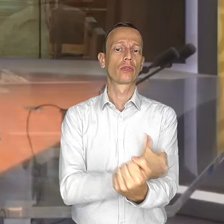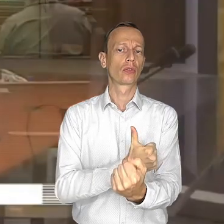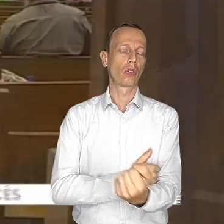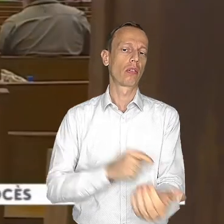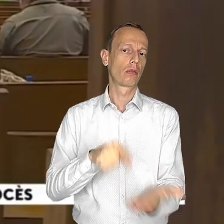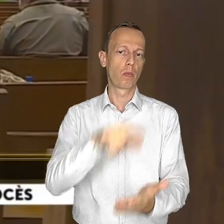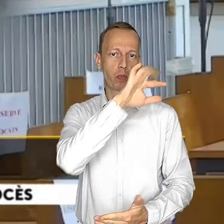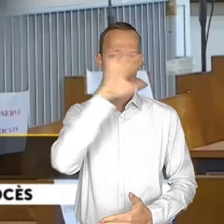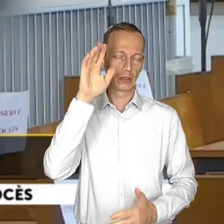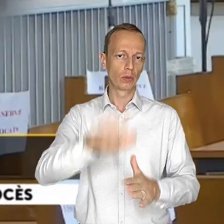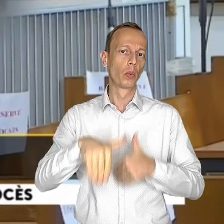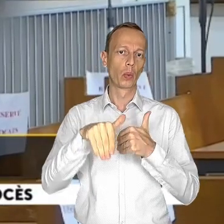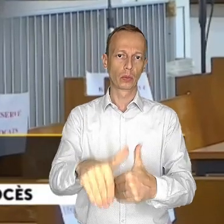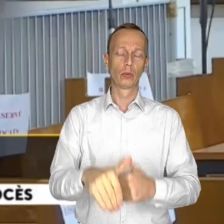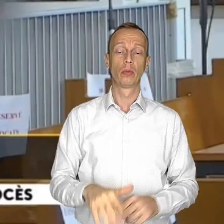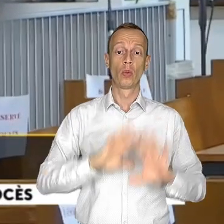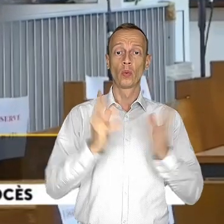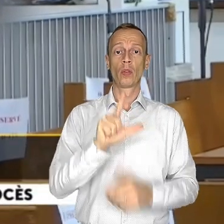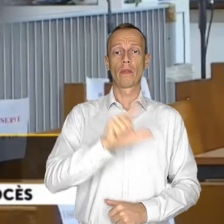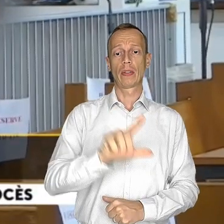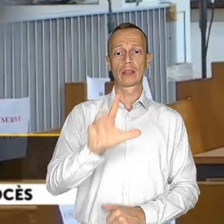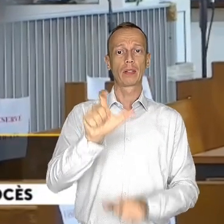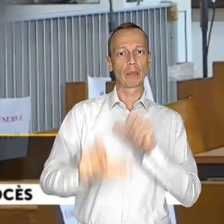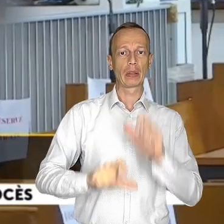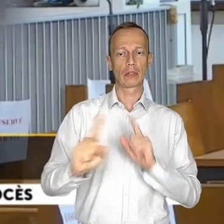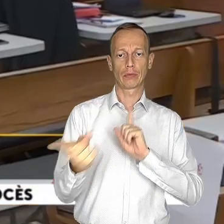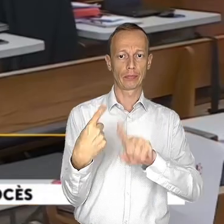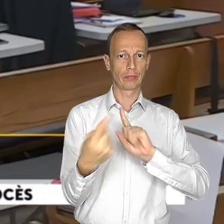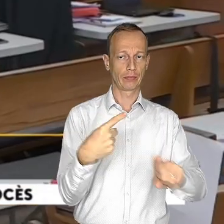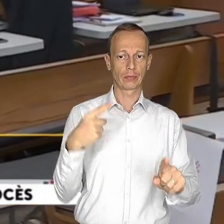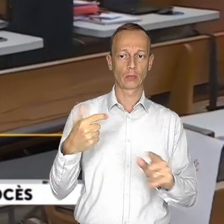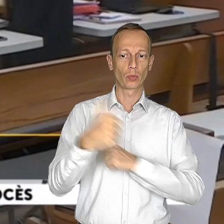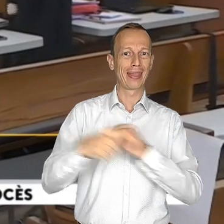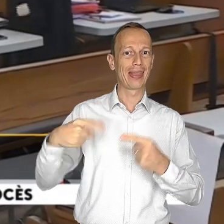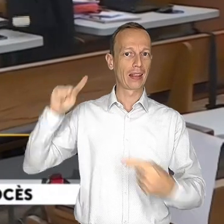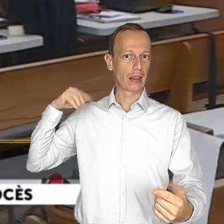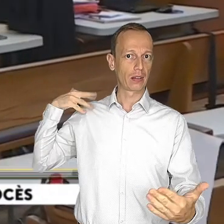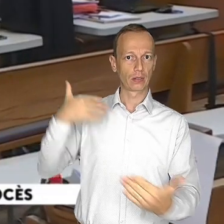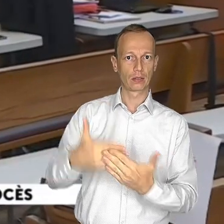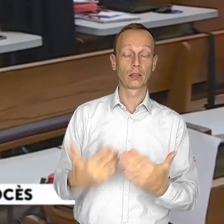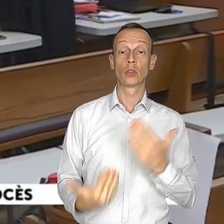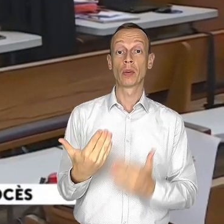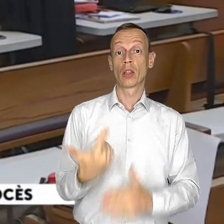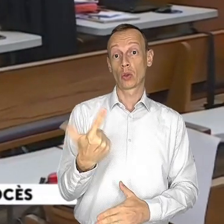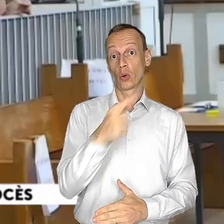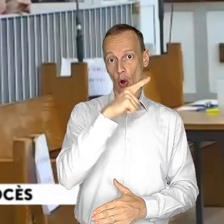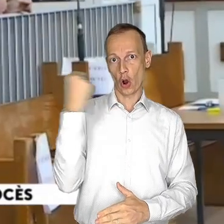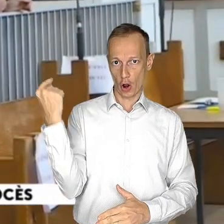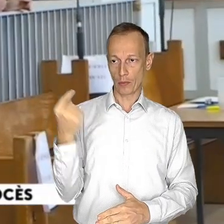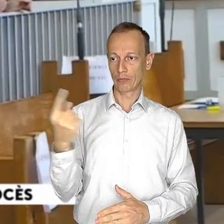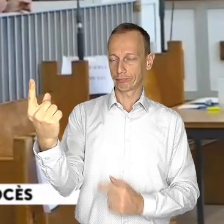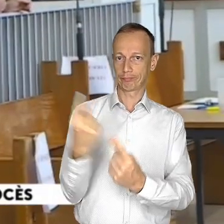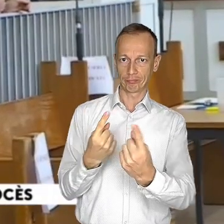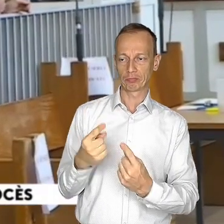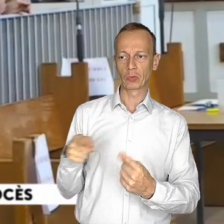tribunal correctionnel. 25 prévenus sont entendus depuis la semaine dernière et ce matin, deux hommes comparaissent libres à